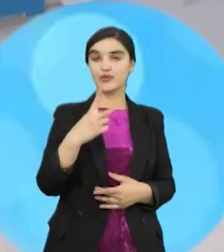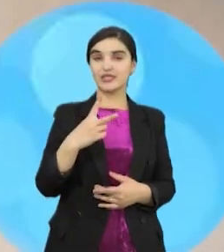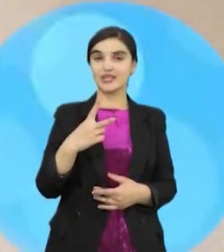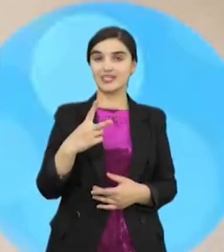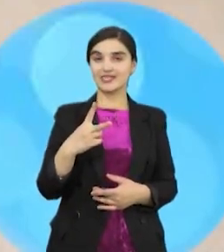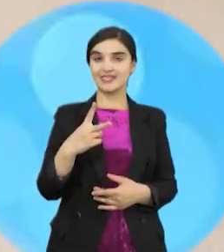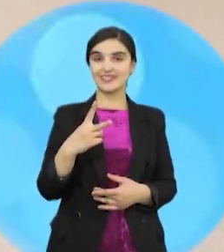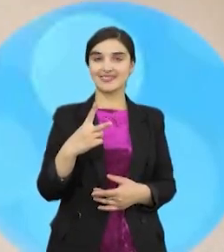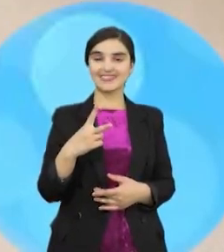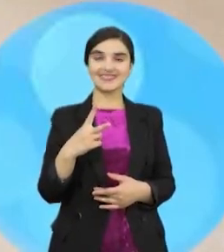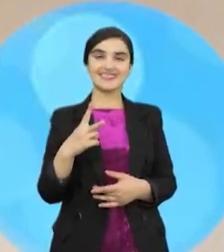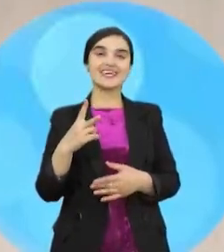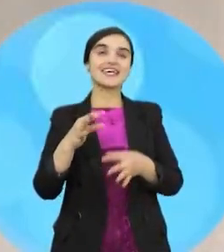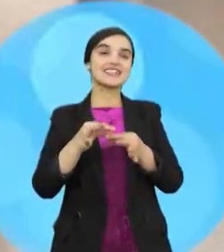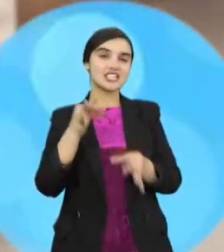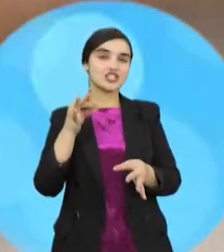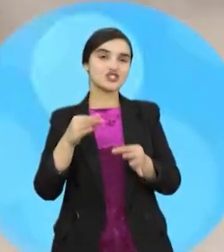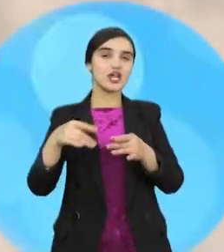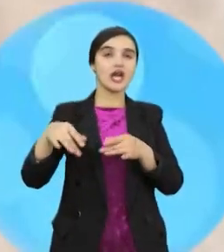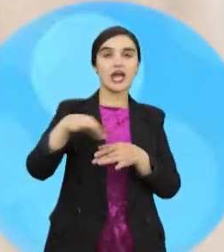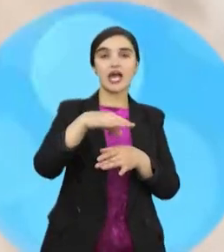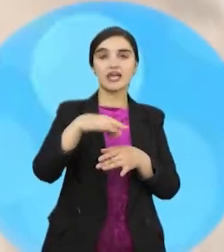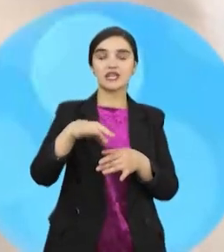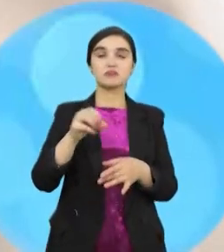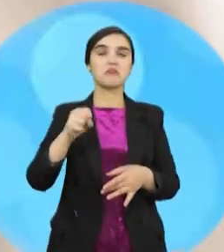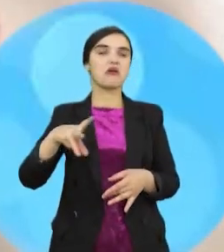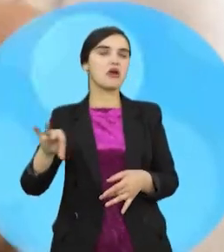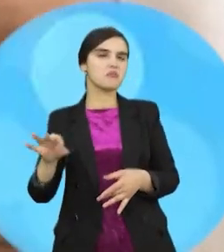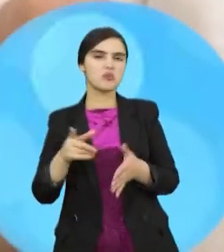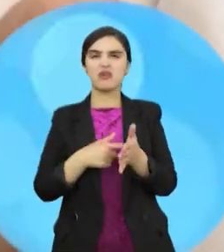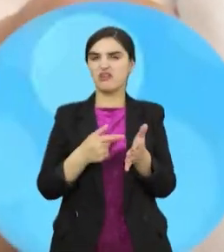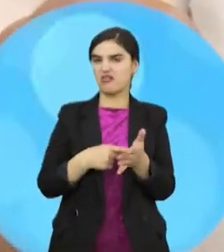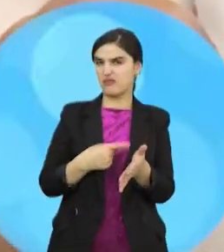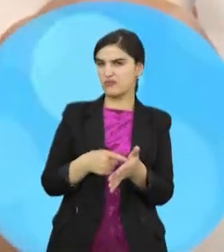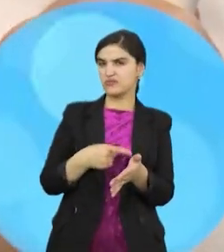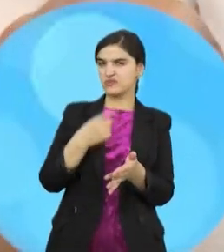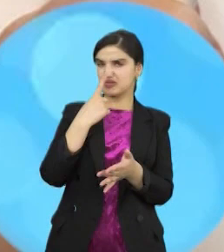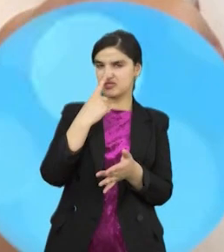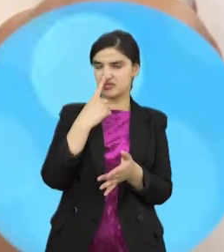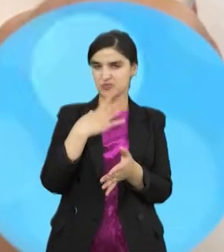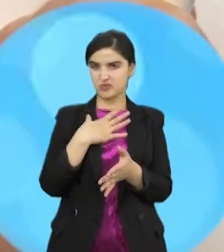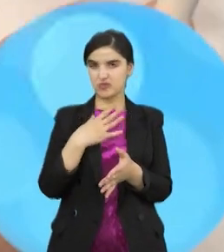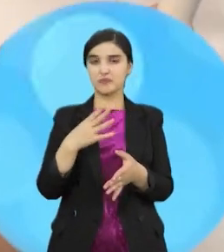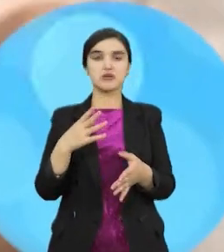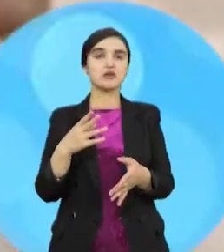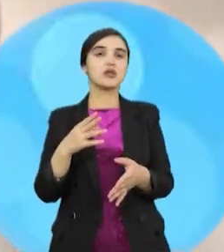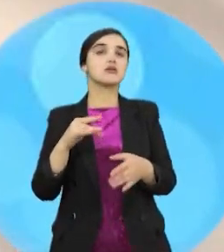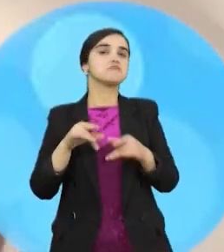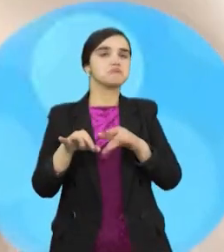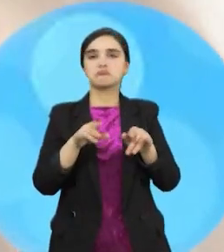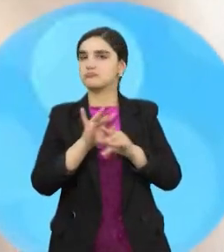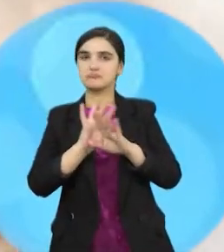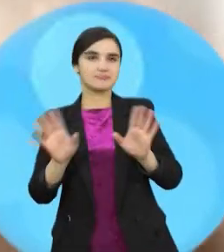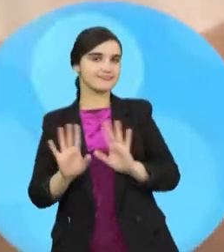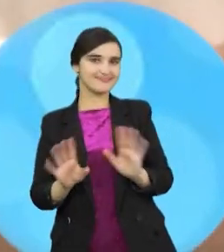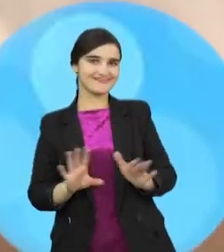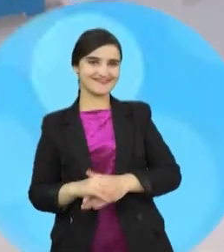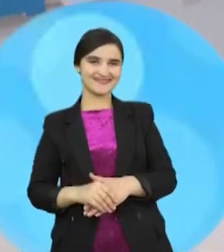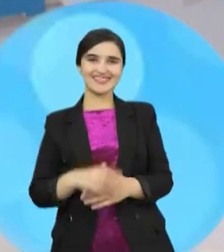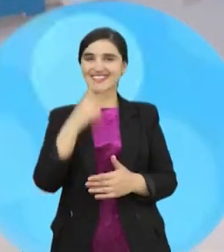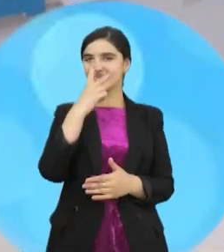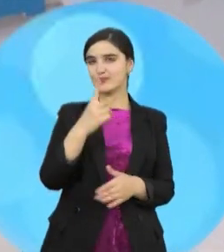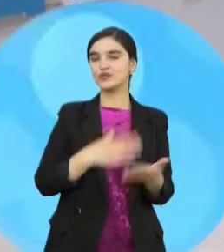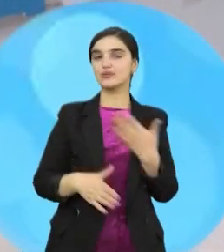ببینید نچه حرکت میکند اما وقتی که قلم رو نزدیک میکنیم نچه حرکت